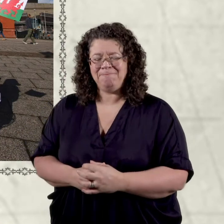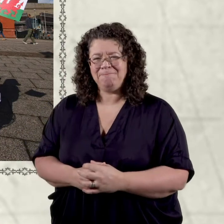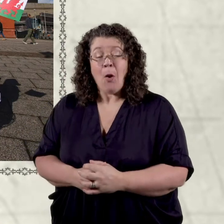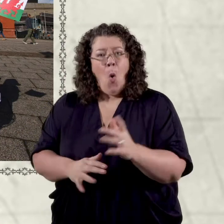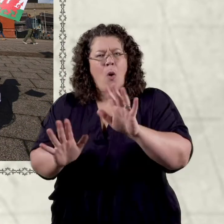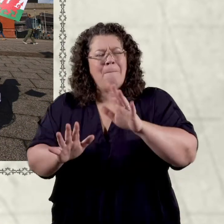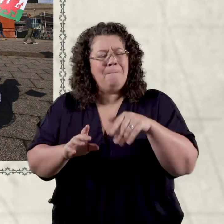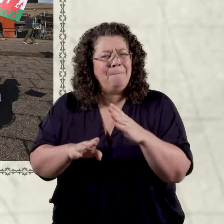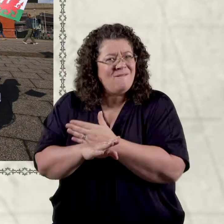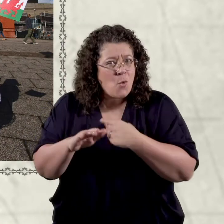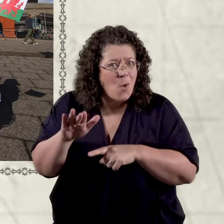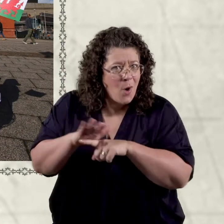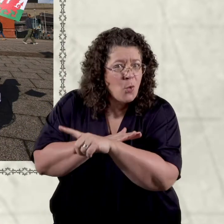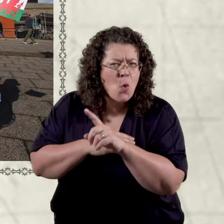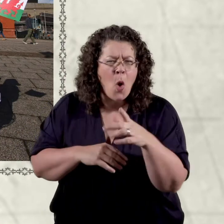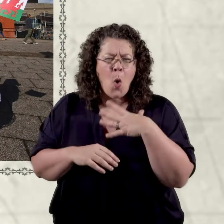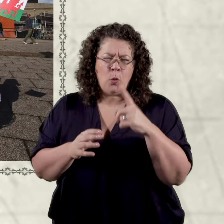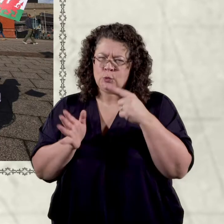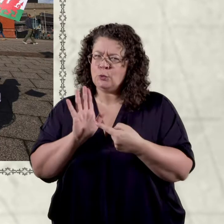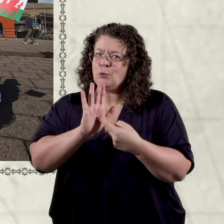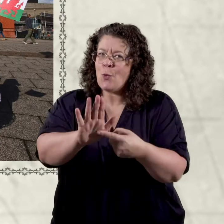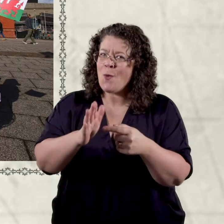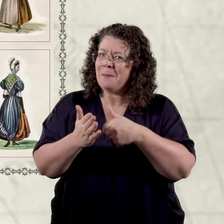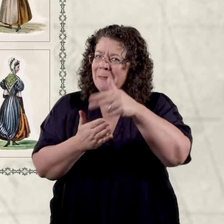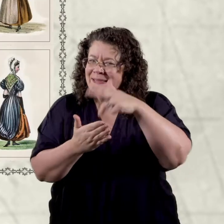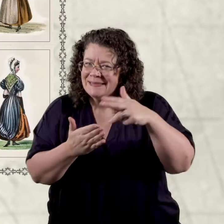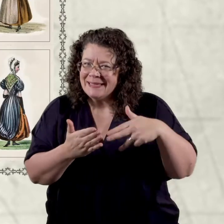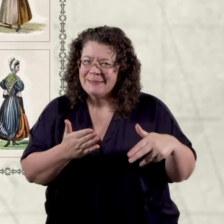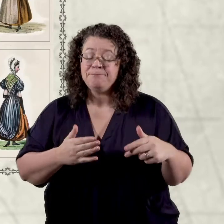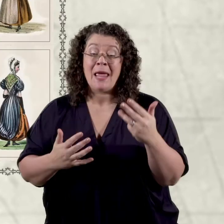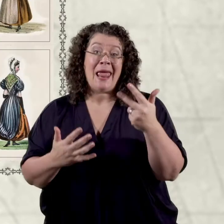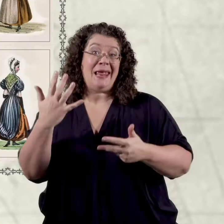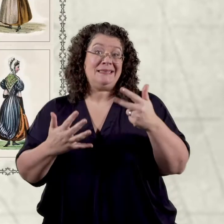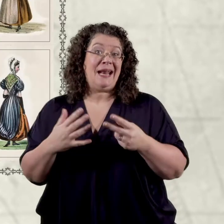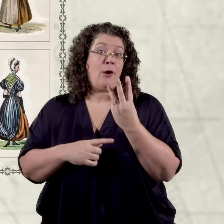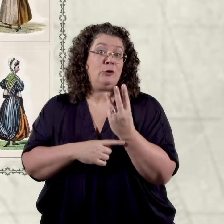Ond cyn i mi fynd, rhaid i mi ddangos yn lluniau i'w wnes i chi.